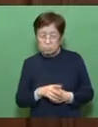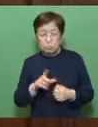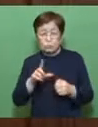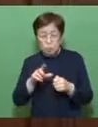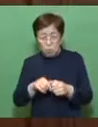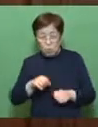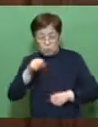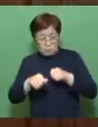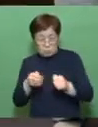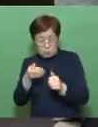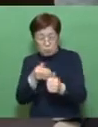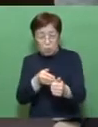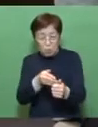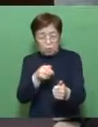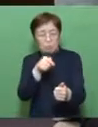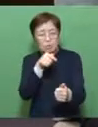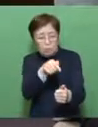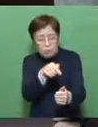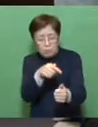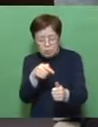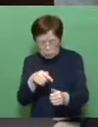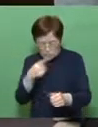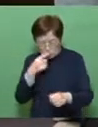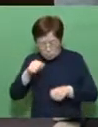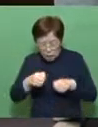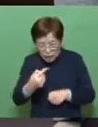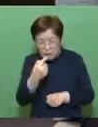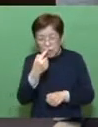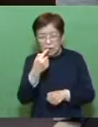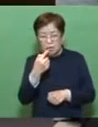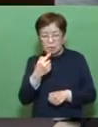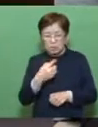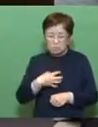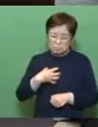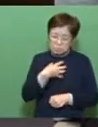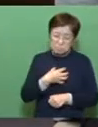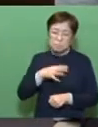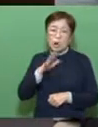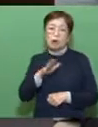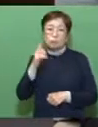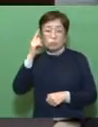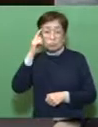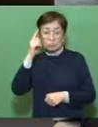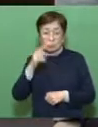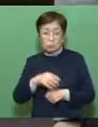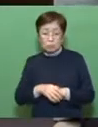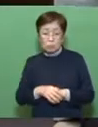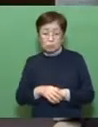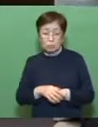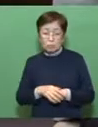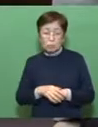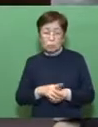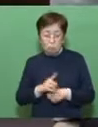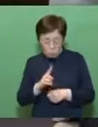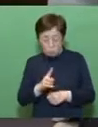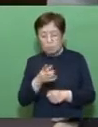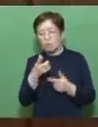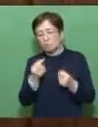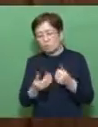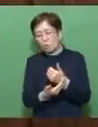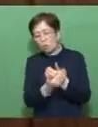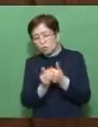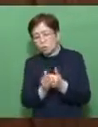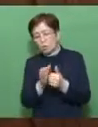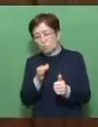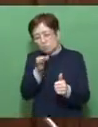加害者も被災者も大変厳しい思いをされるのがはいその保証の問題なんですね